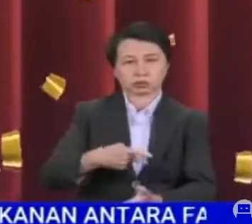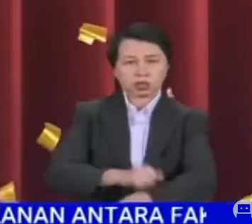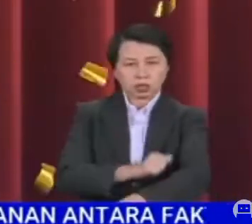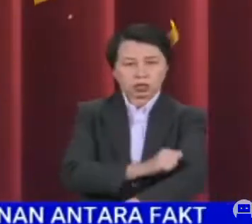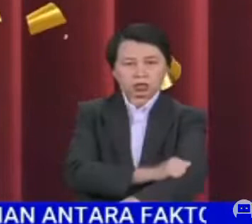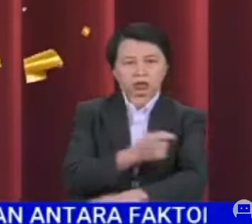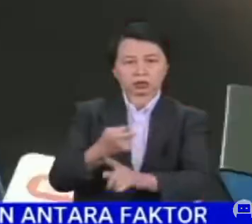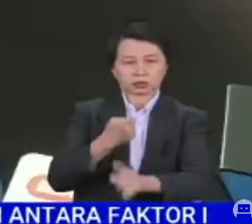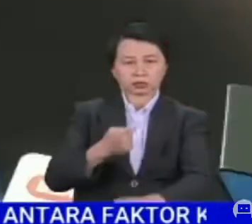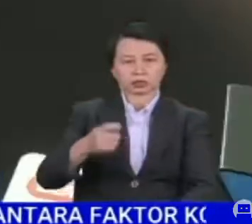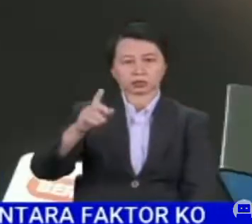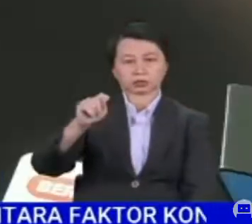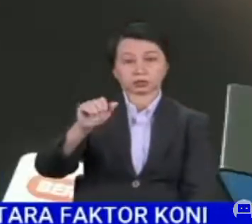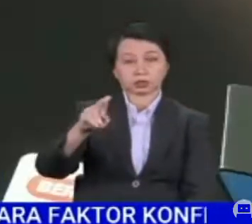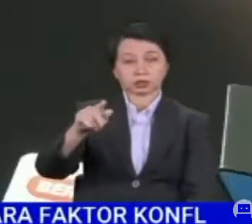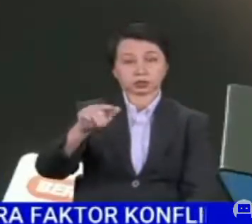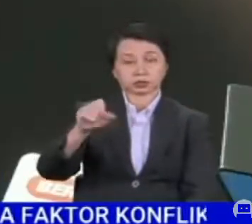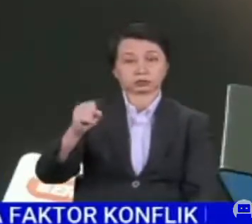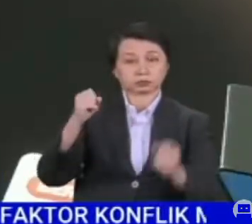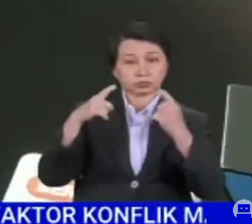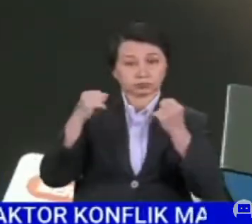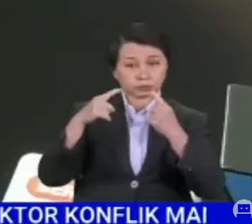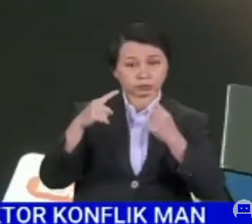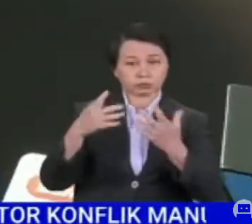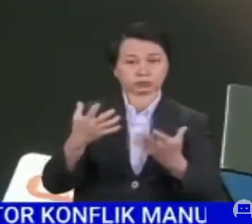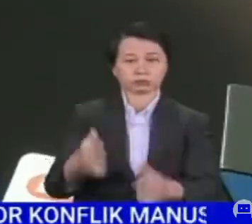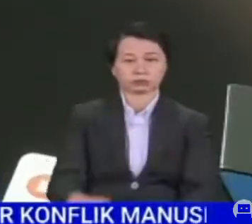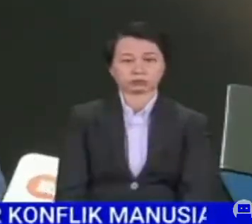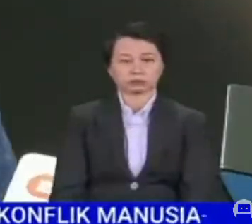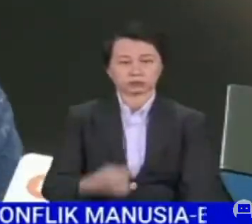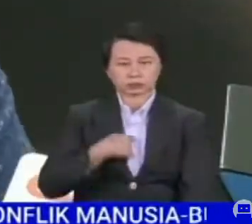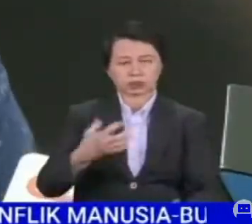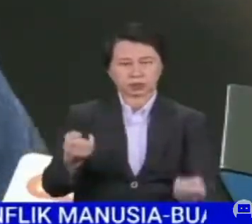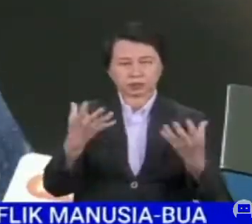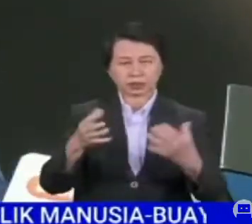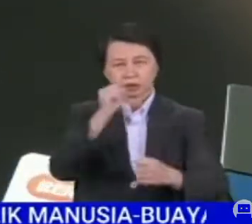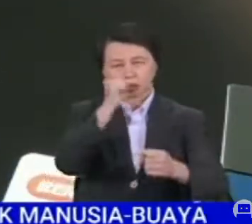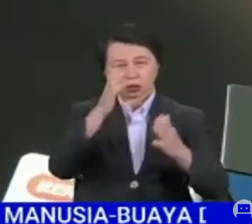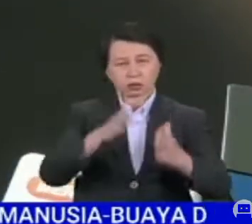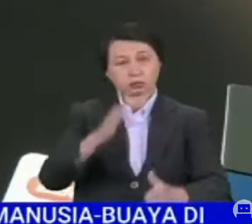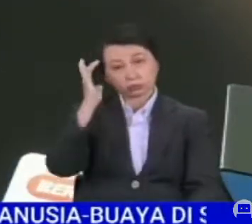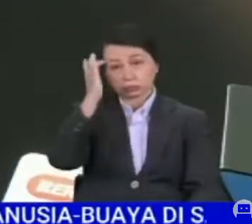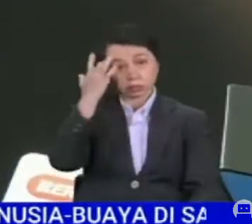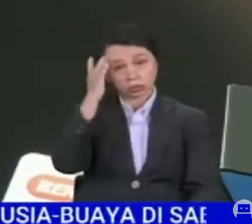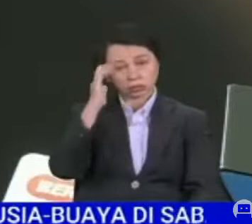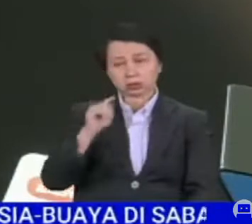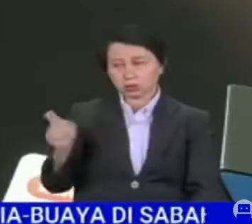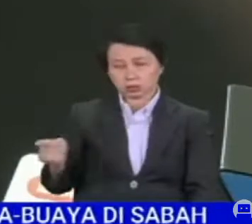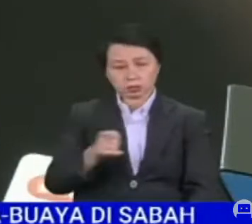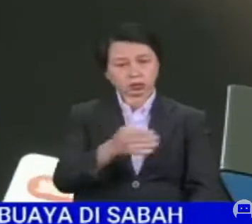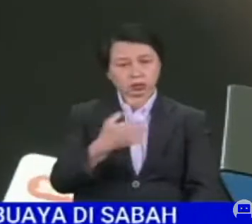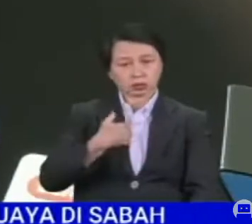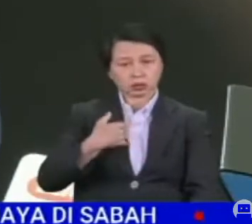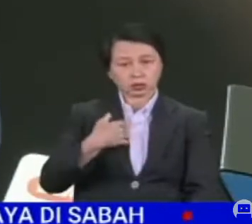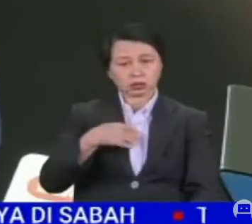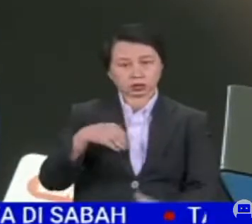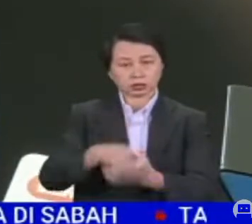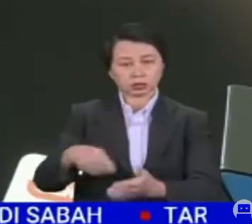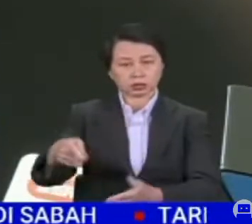daripada Prism Berhad. Setelah saya selidik benda ni, banyak artis-artis kita pun tak tahu juga yang dia ada pendapatan di